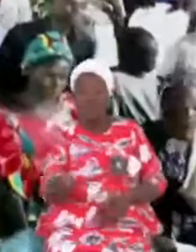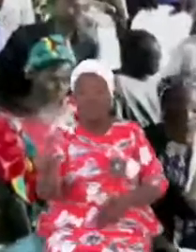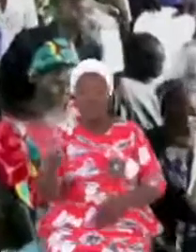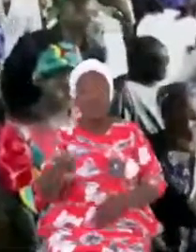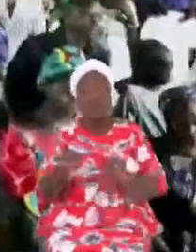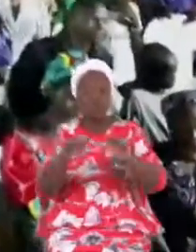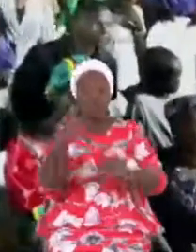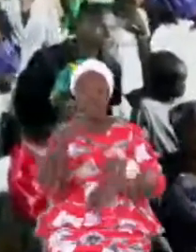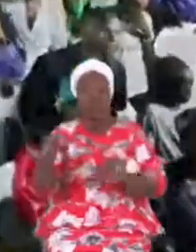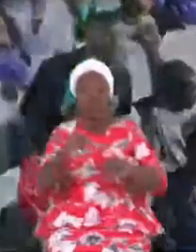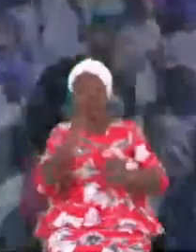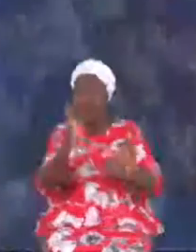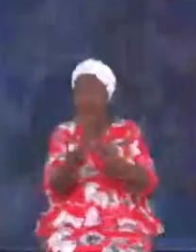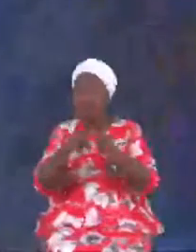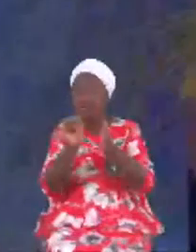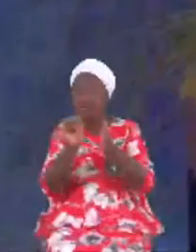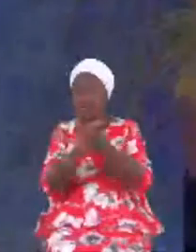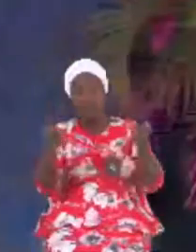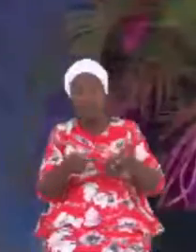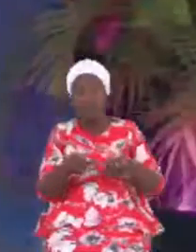Ceux qui n'iront pas là-bas,